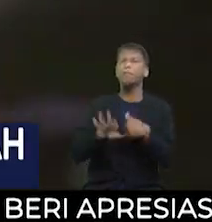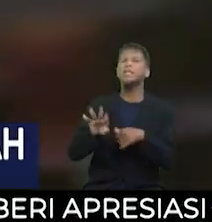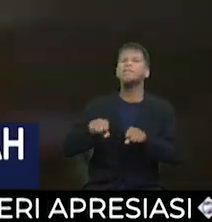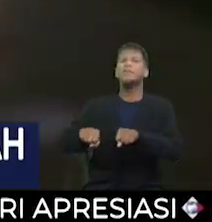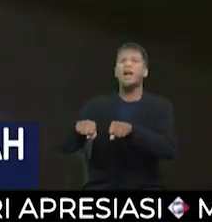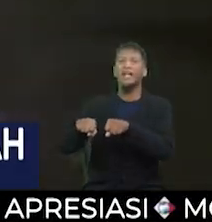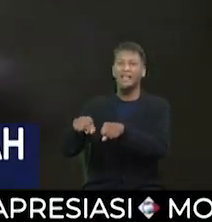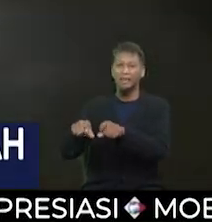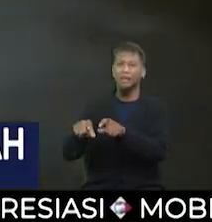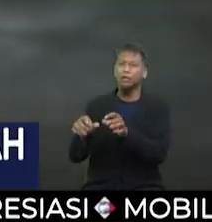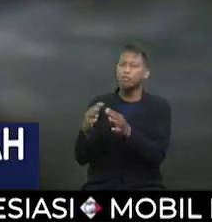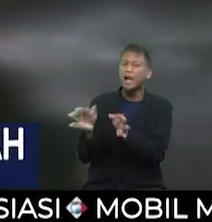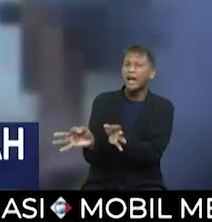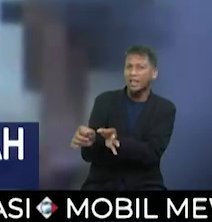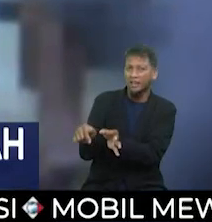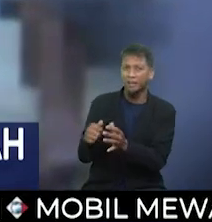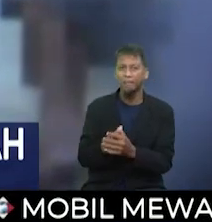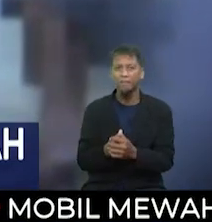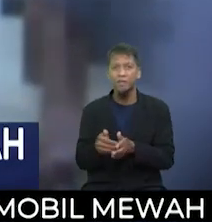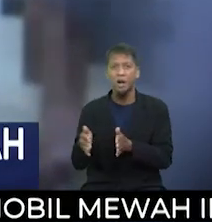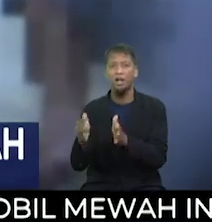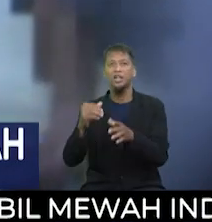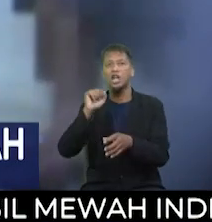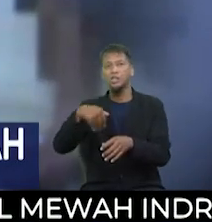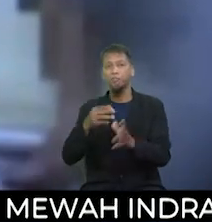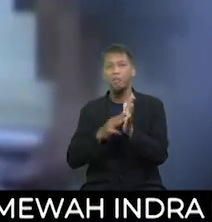rumahnya di Jalan Gajah Mada Pagesangan, Mataram, Nusa Tenggara Barat.